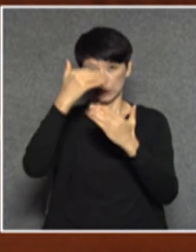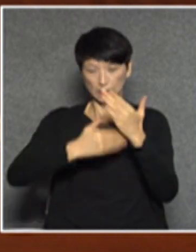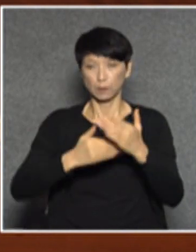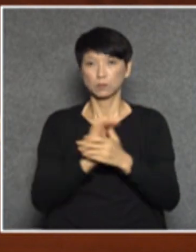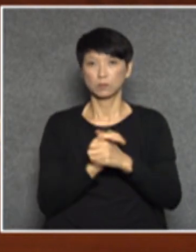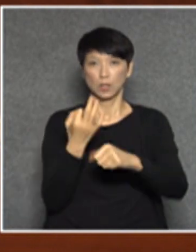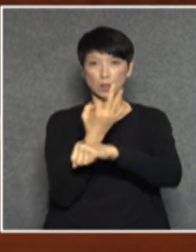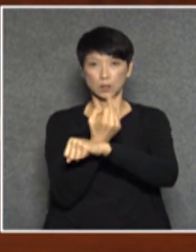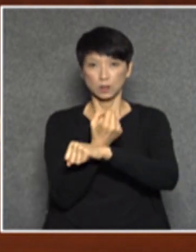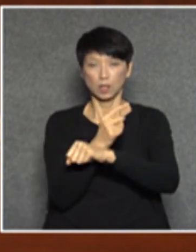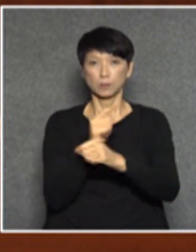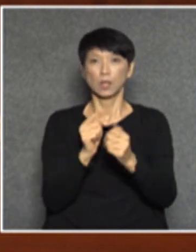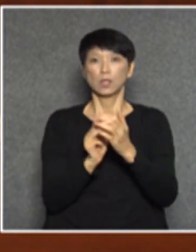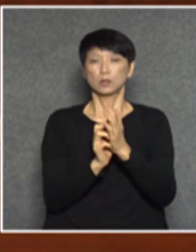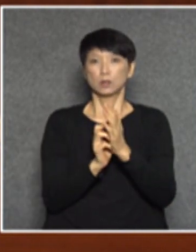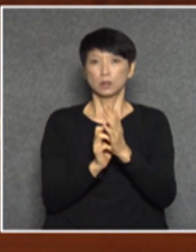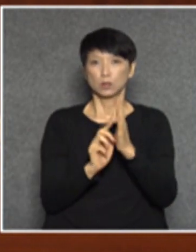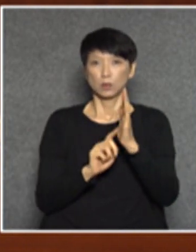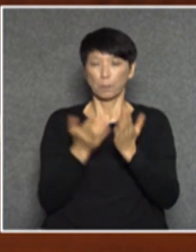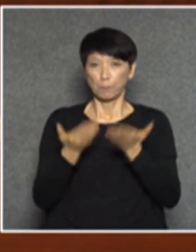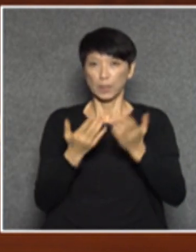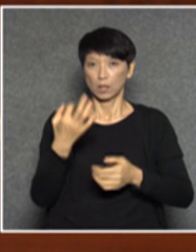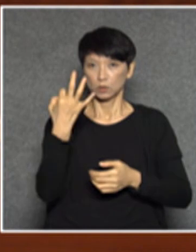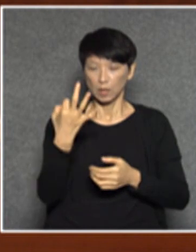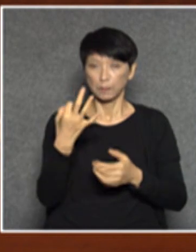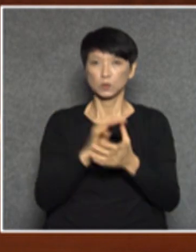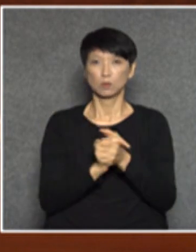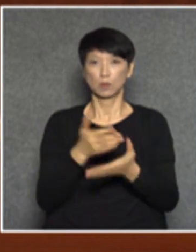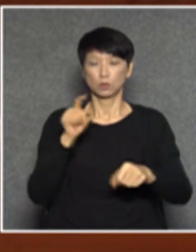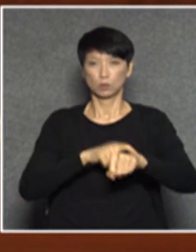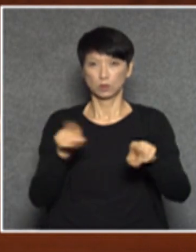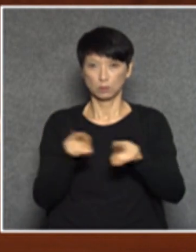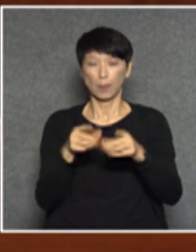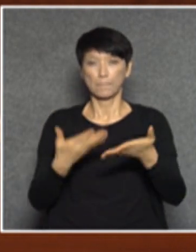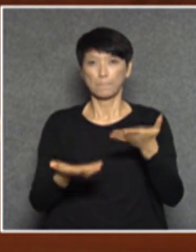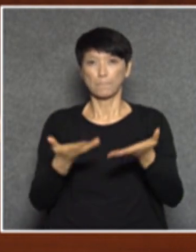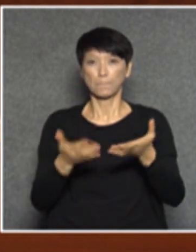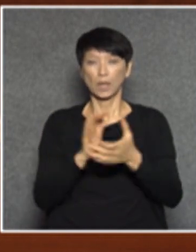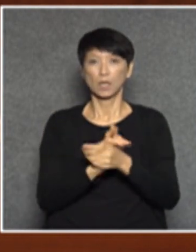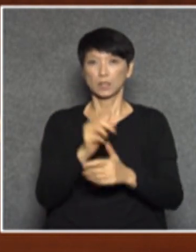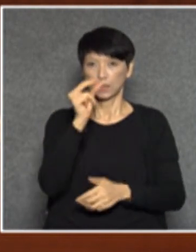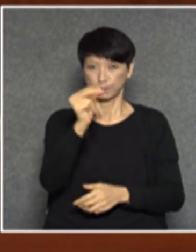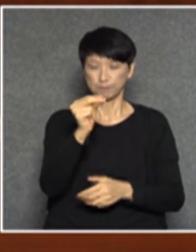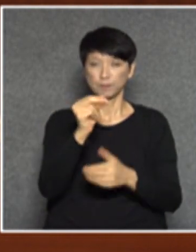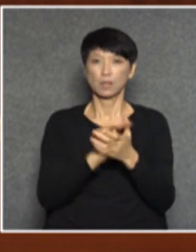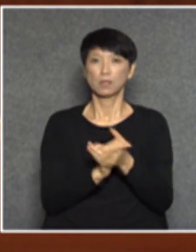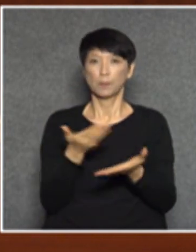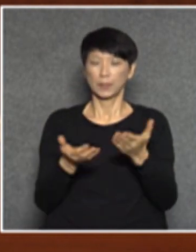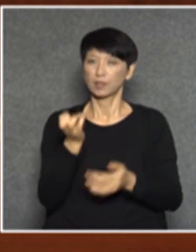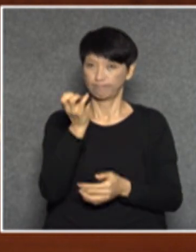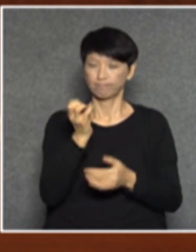鐘或者以上的事故呢就有3宗，比去年同期的7宗呢是為少的。咁當然我哋都